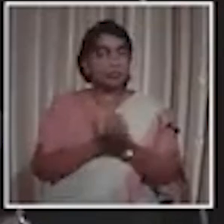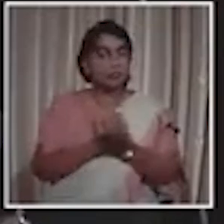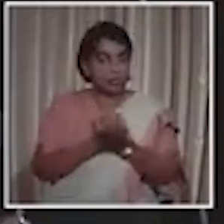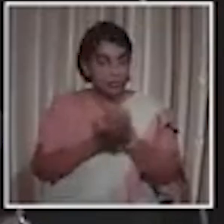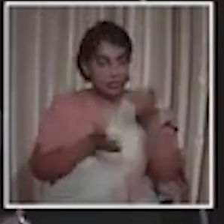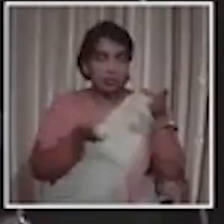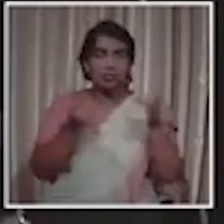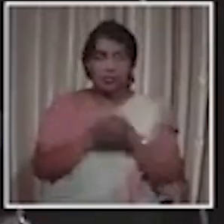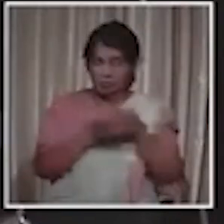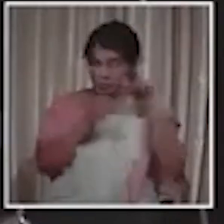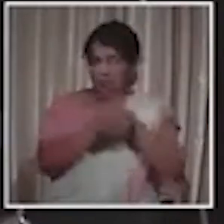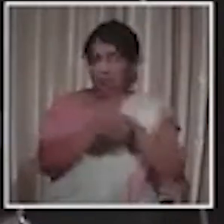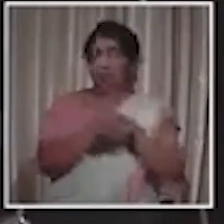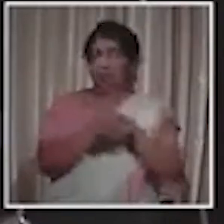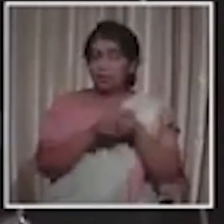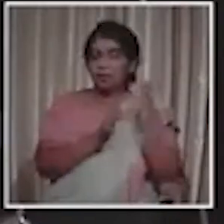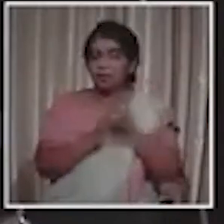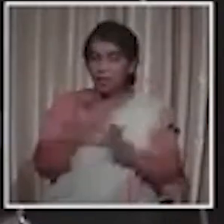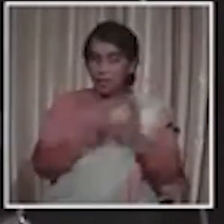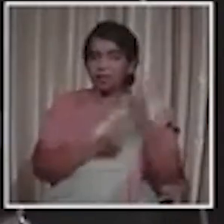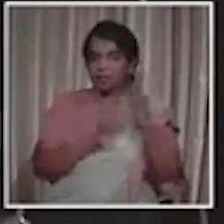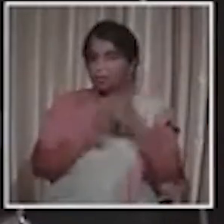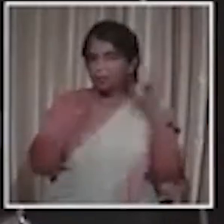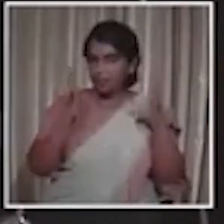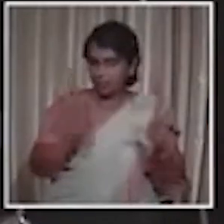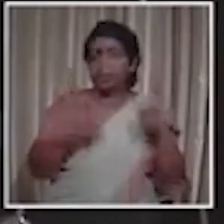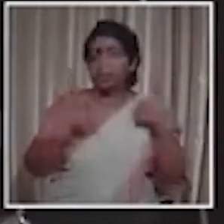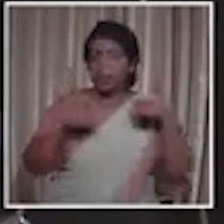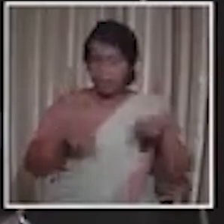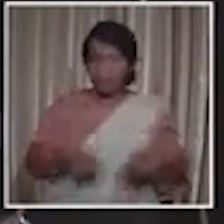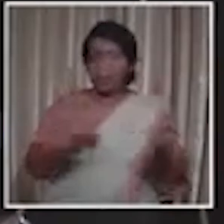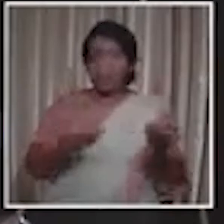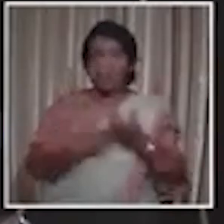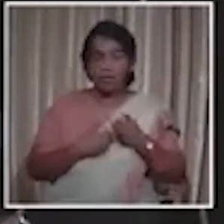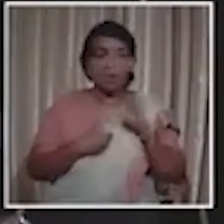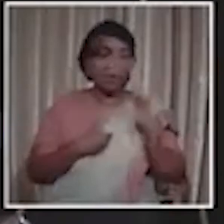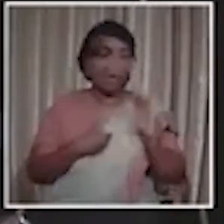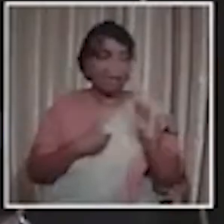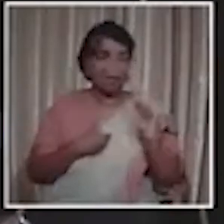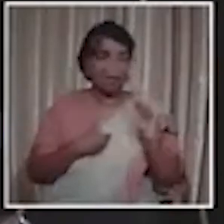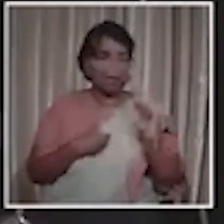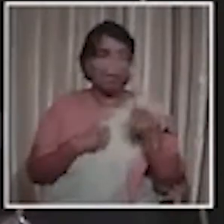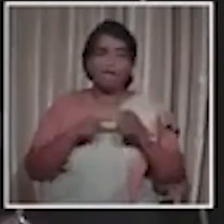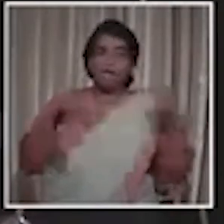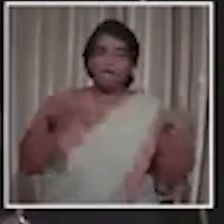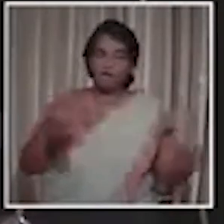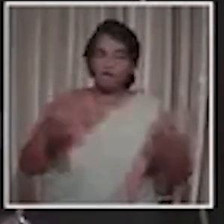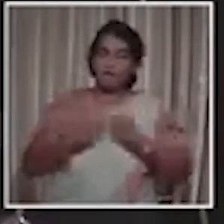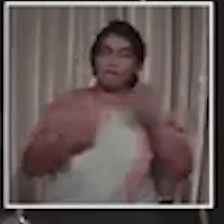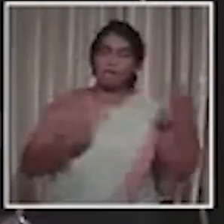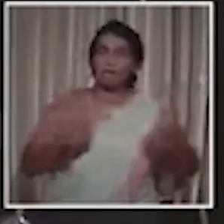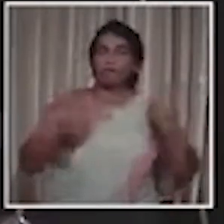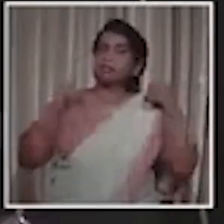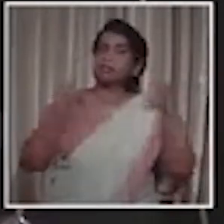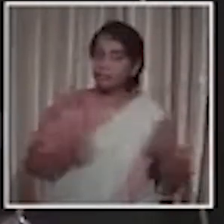ඔහුට්ටුව පක්ෂයේ සිටි මන්ත්‍රීවරු ගණනාවකුත් අද අපි 40ක් විපක්ෂය ඇවිල්ලා වාඩි